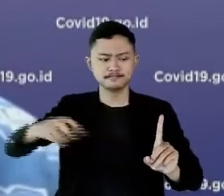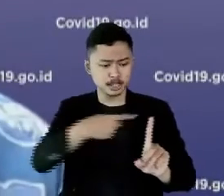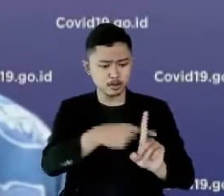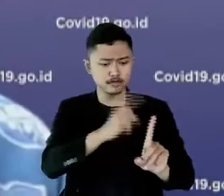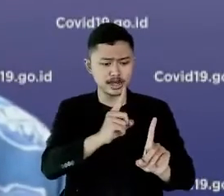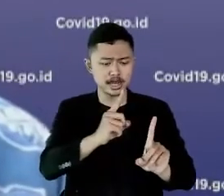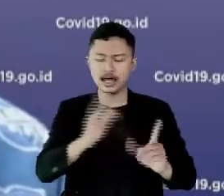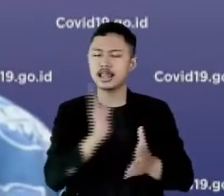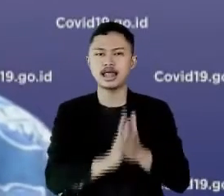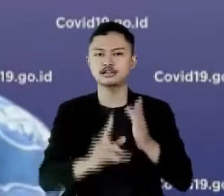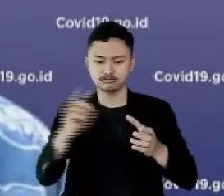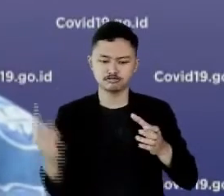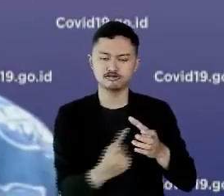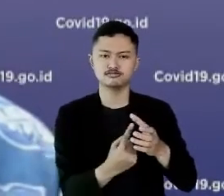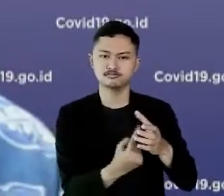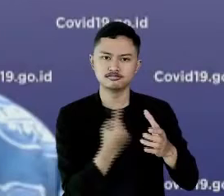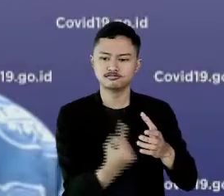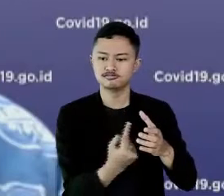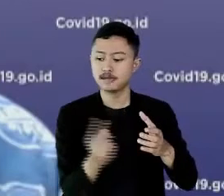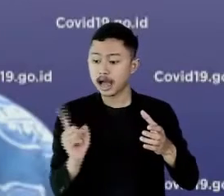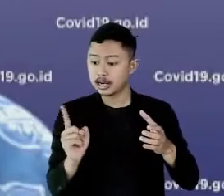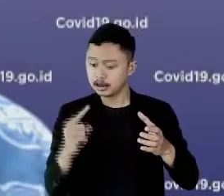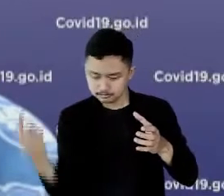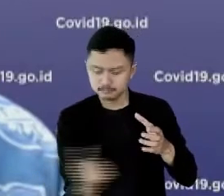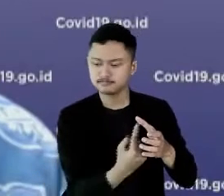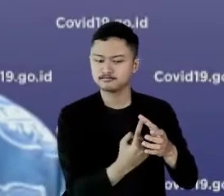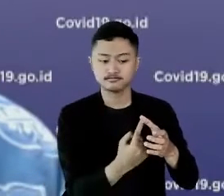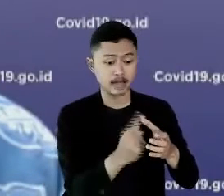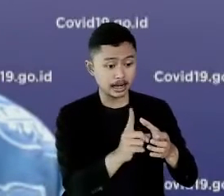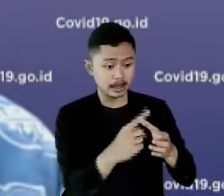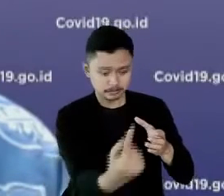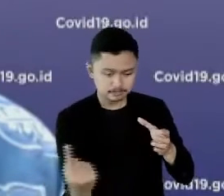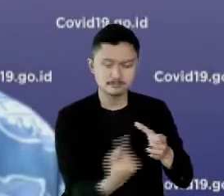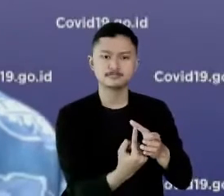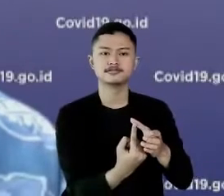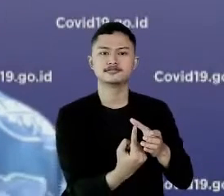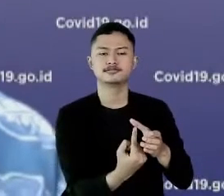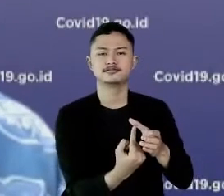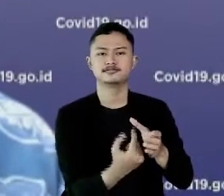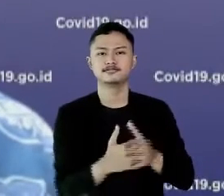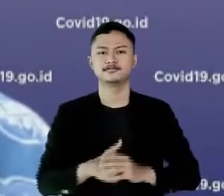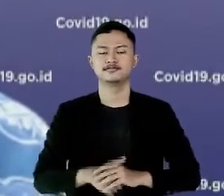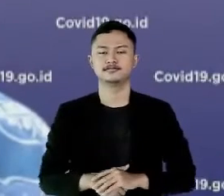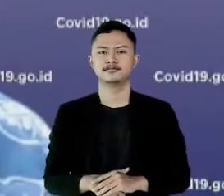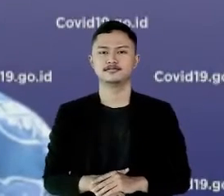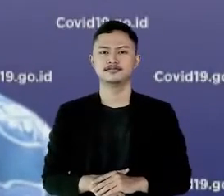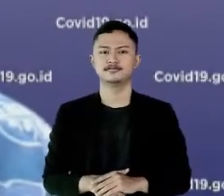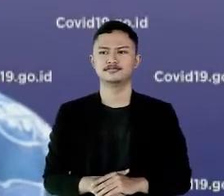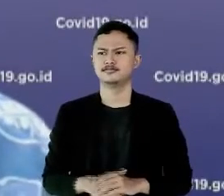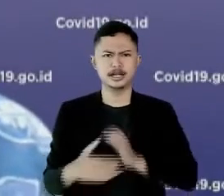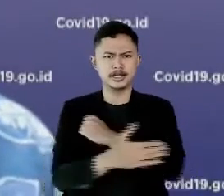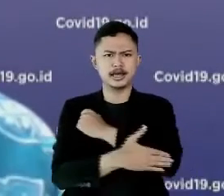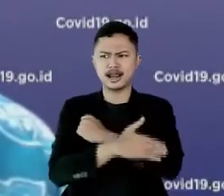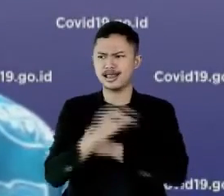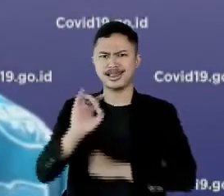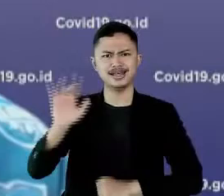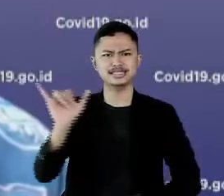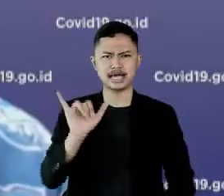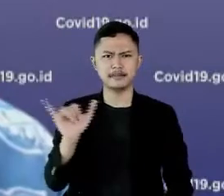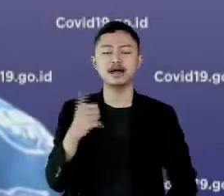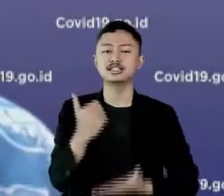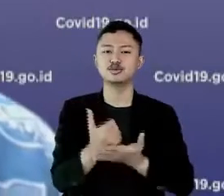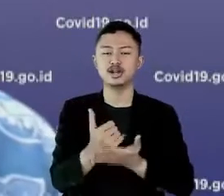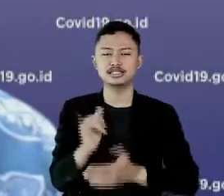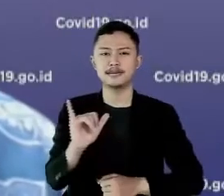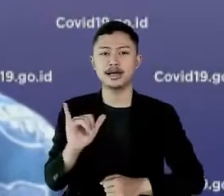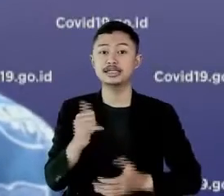yang positif diisolasi sehingga kasusnya nggak sempat. Yang dilakukan oleh banyak negara pun seperti itu gitu. Jadi